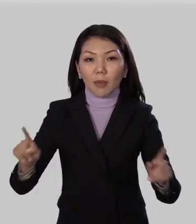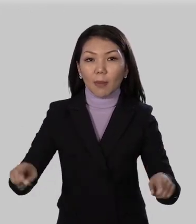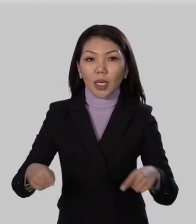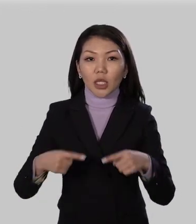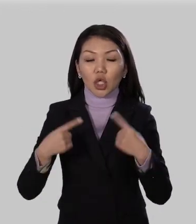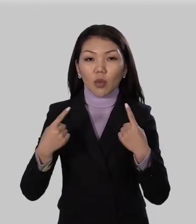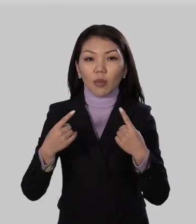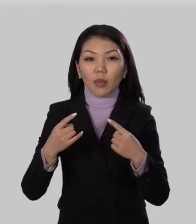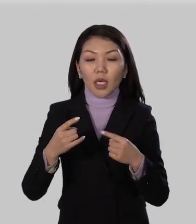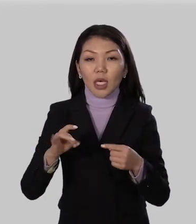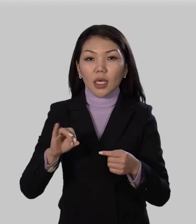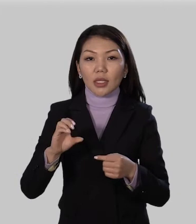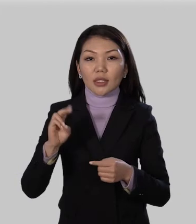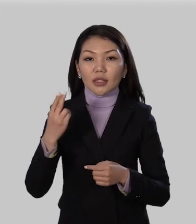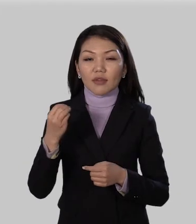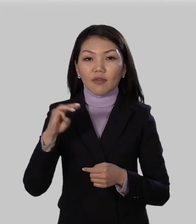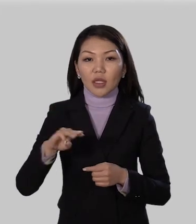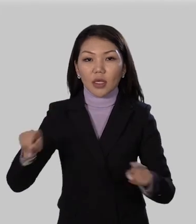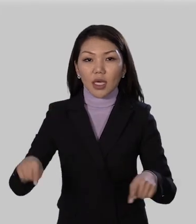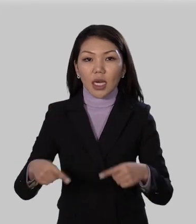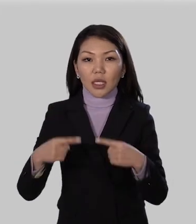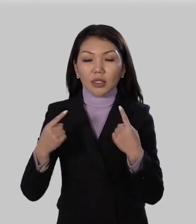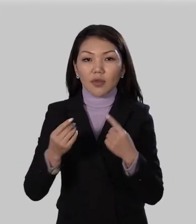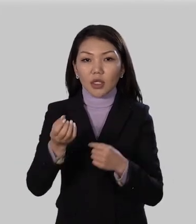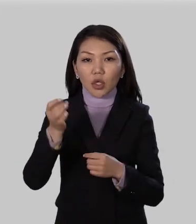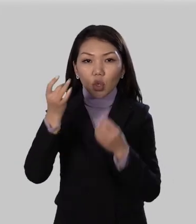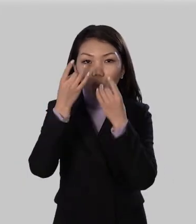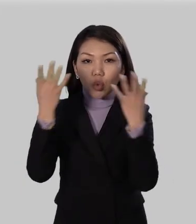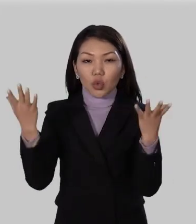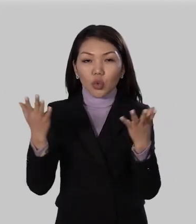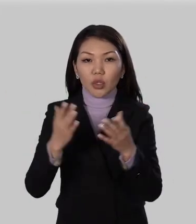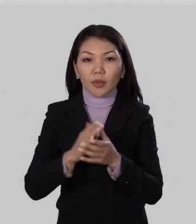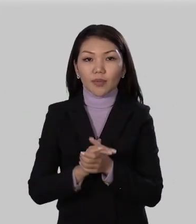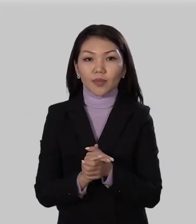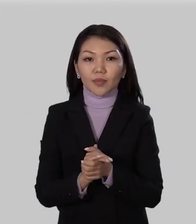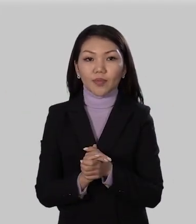подъем. Расцвет культуры. В расцвете сил.